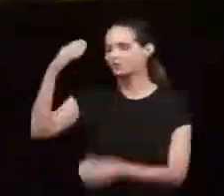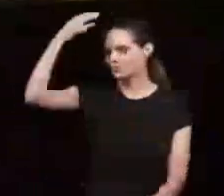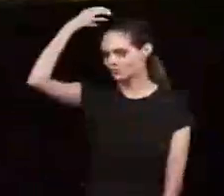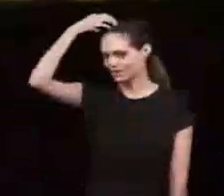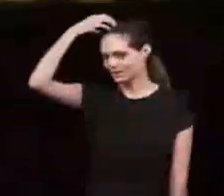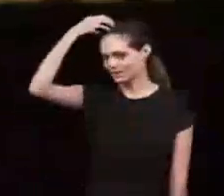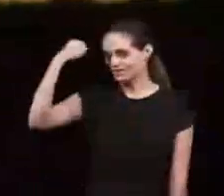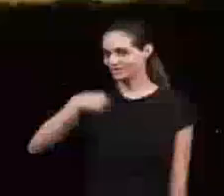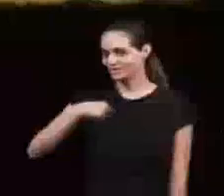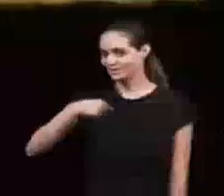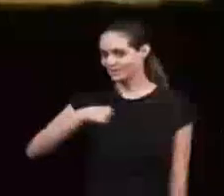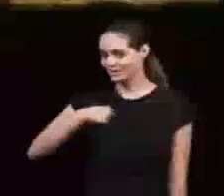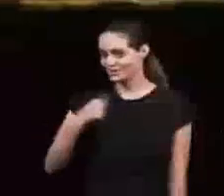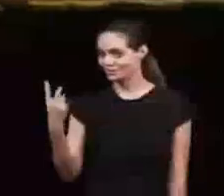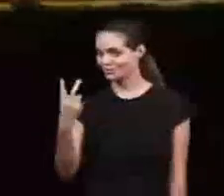König und ich.